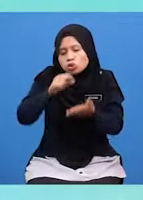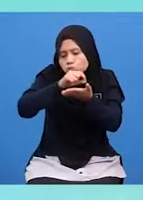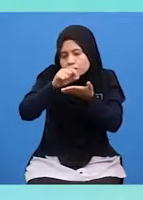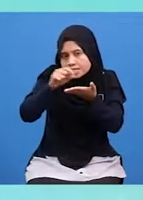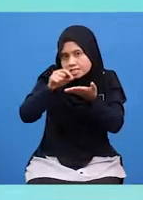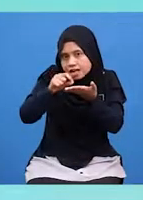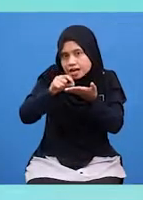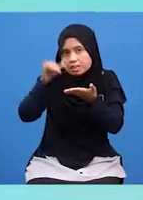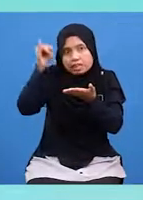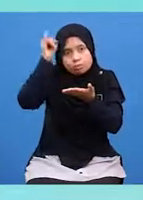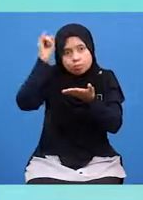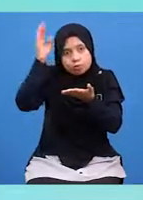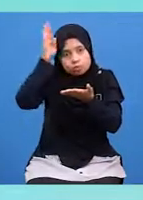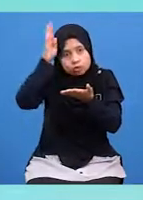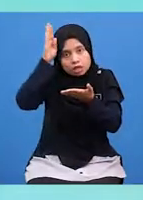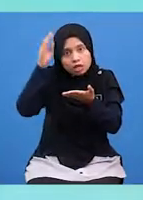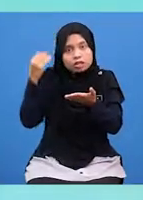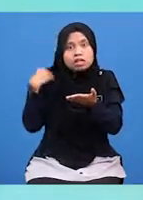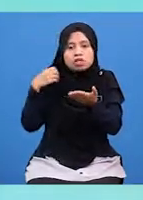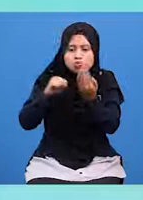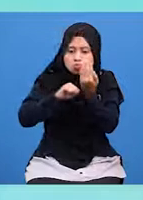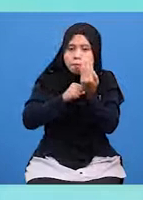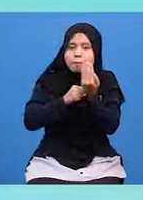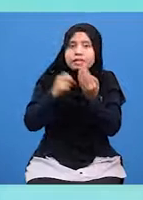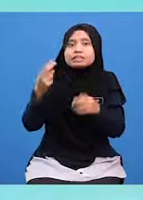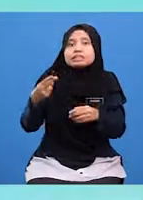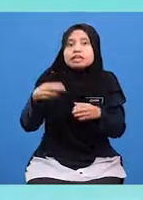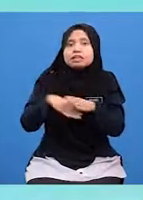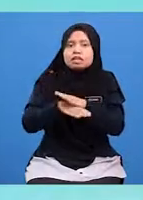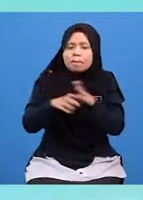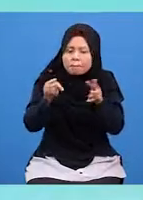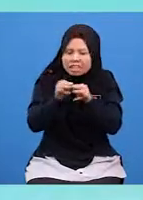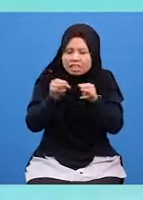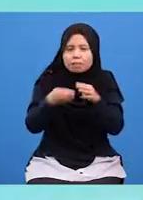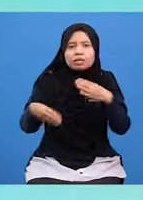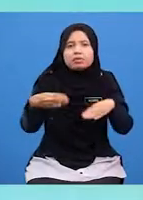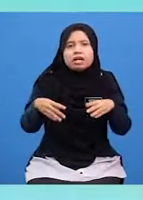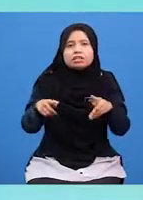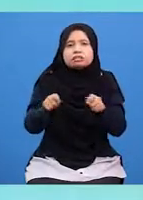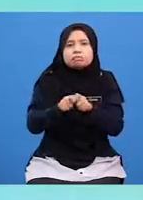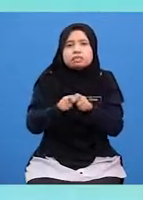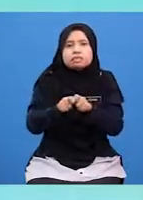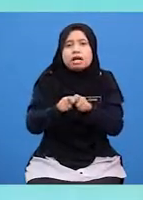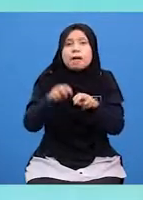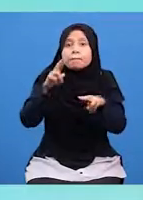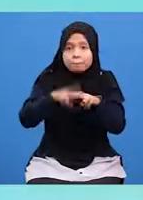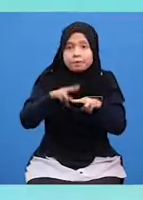Catatan Ibnu Battuta merupakan sumber sejarah dalam pelbagai bidang seperti mengenai